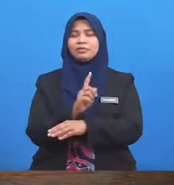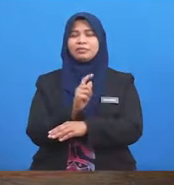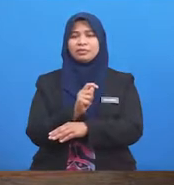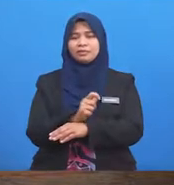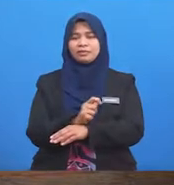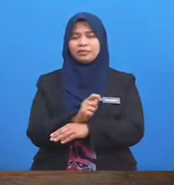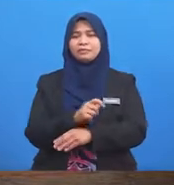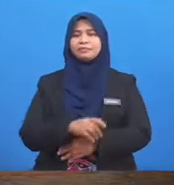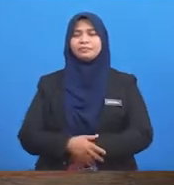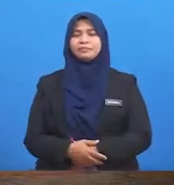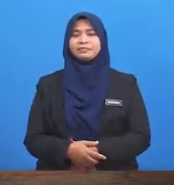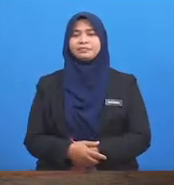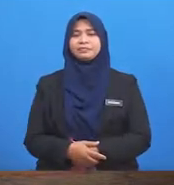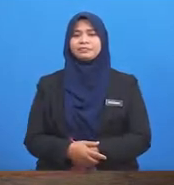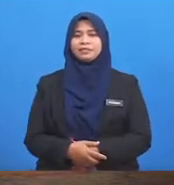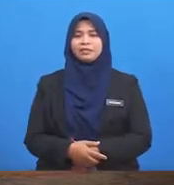taala wabarakatuh.